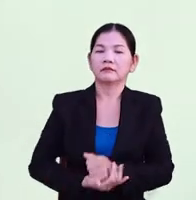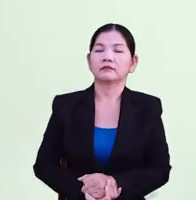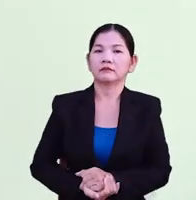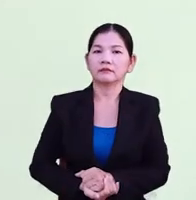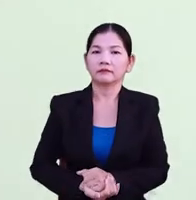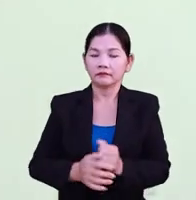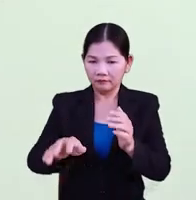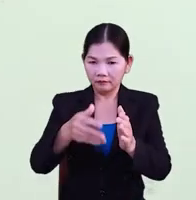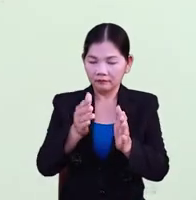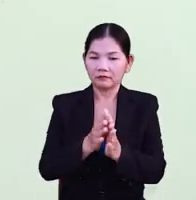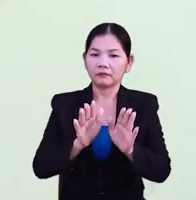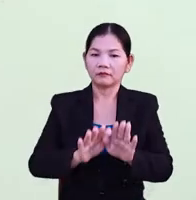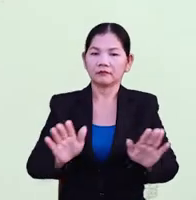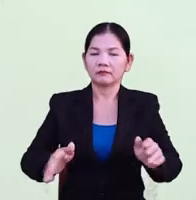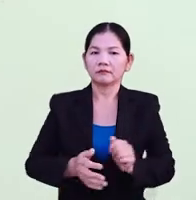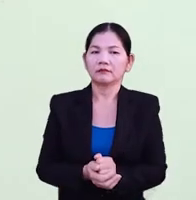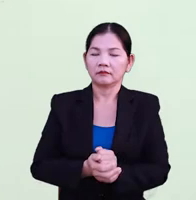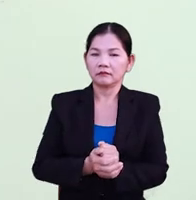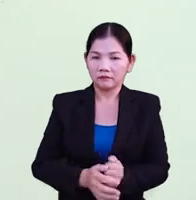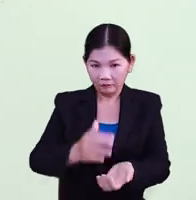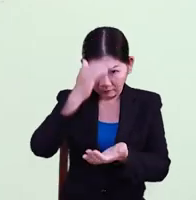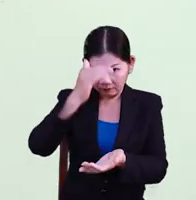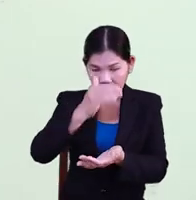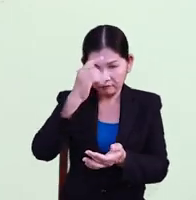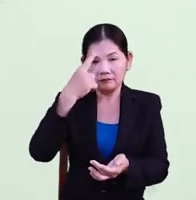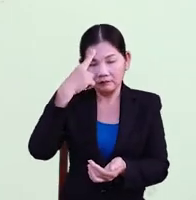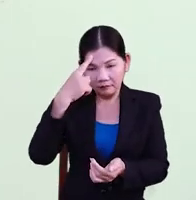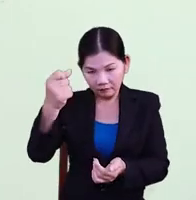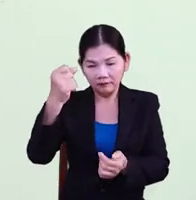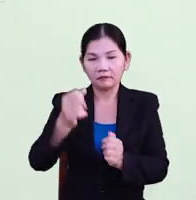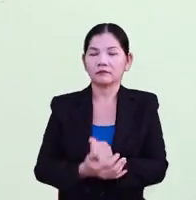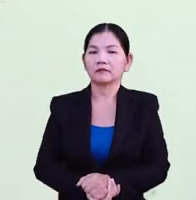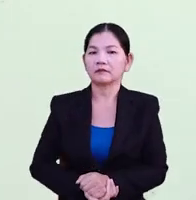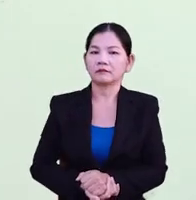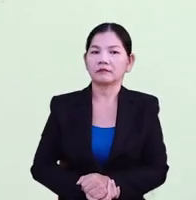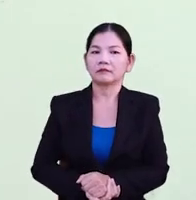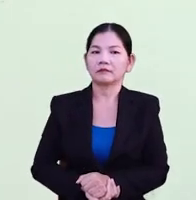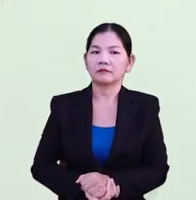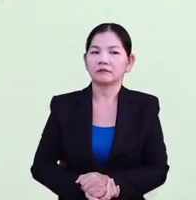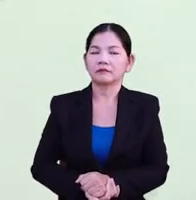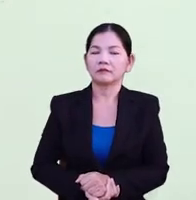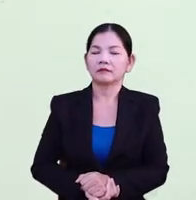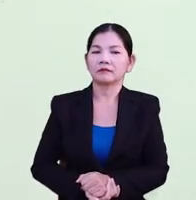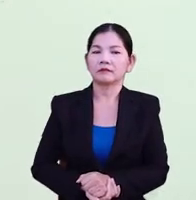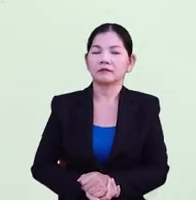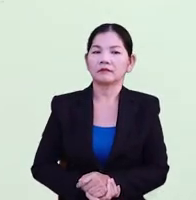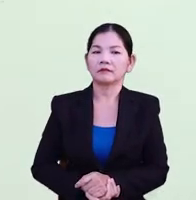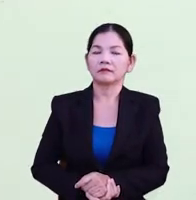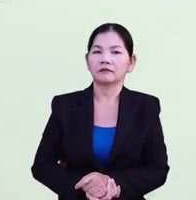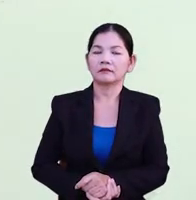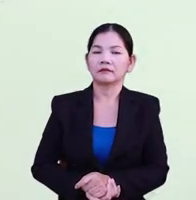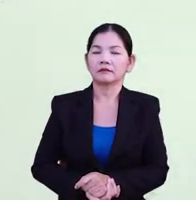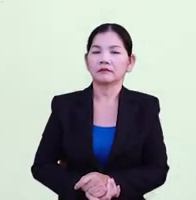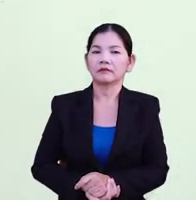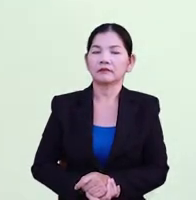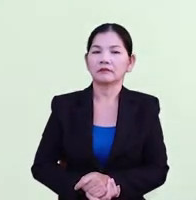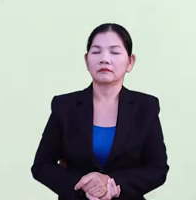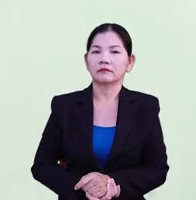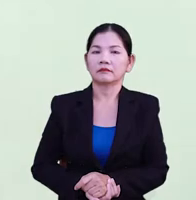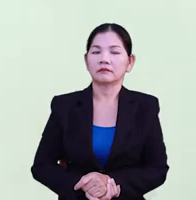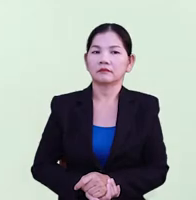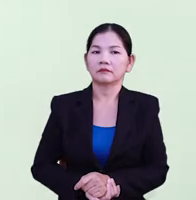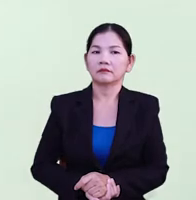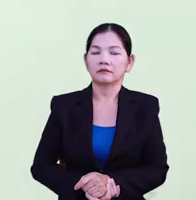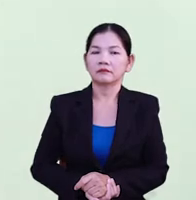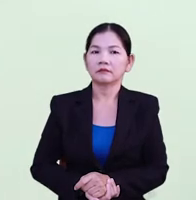ណច្រើនណាកូនណាកូនសិស្សអ្នកគ្រូពិតជាឆ្លាតឆ្លាតនិងពូកែមែនតើណាចា